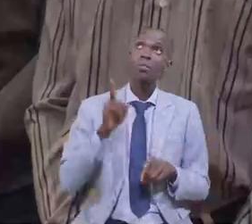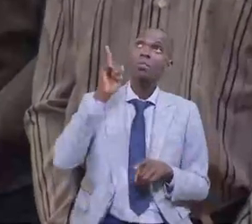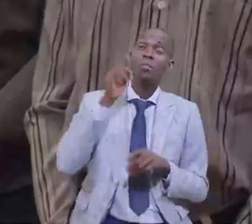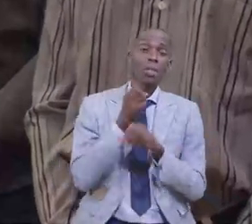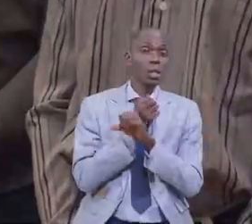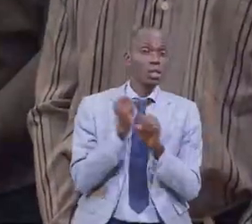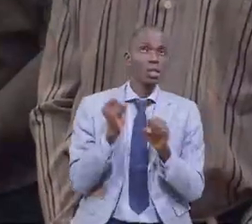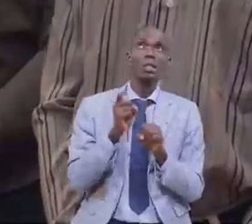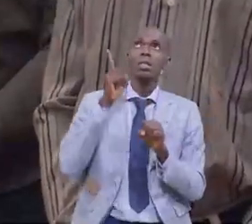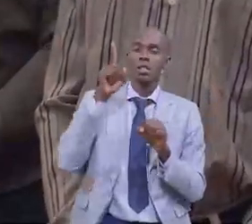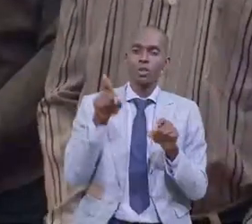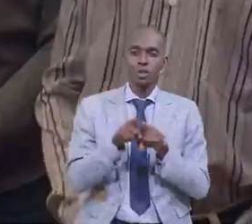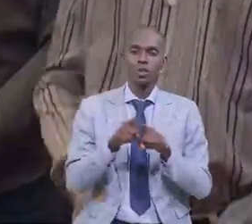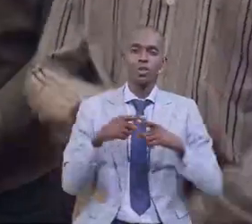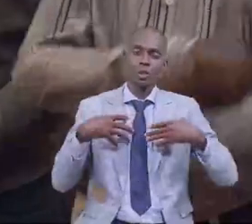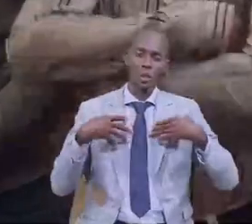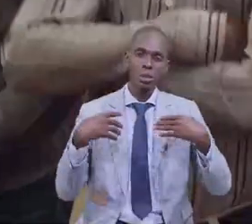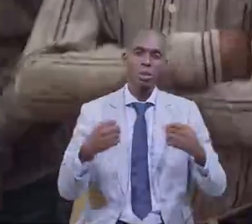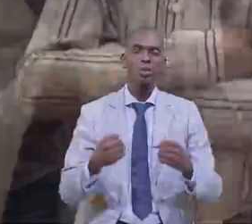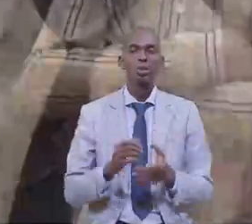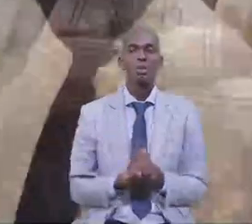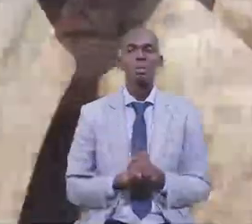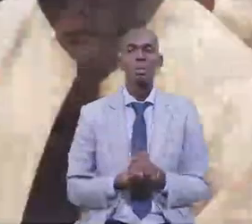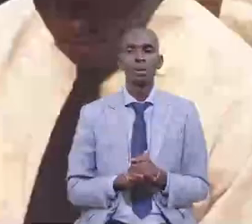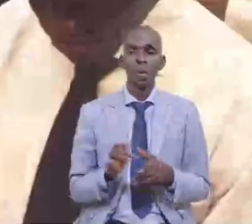Comme le Seigneur sauve, ainsi il guérit.